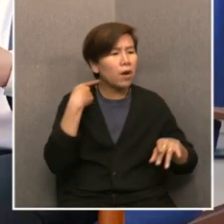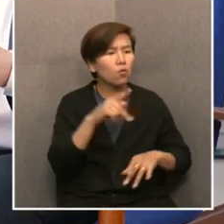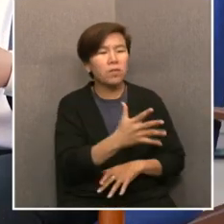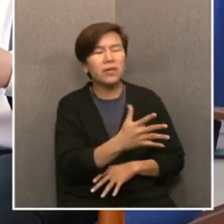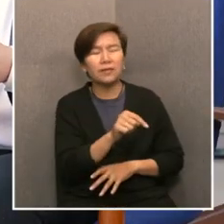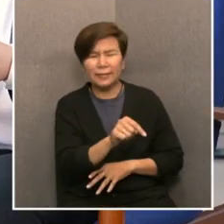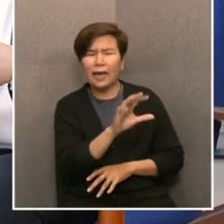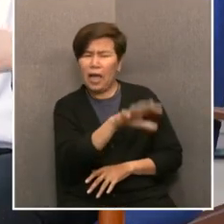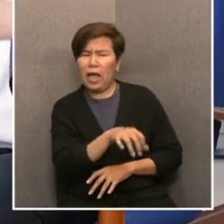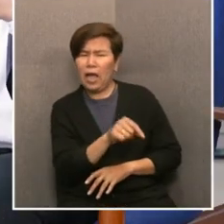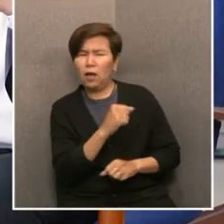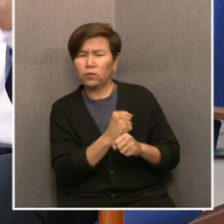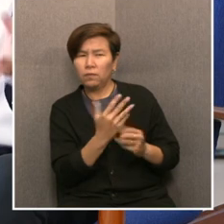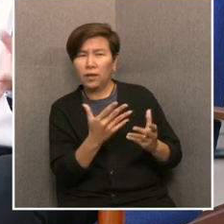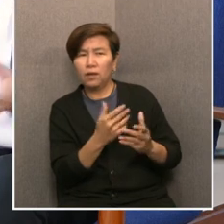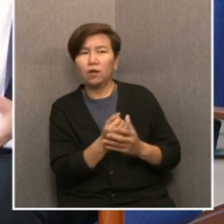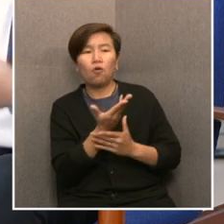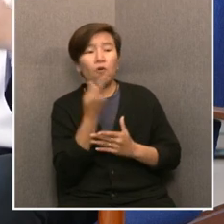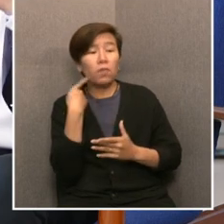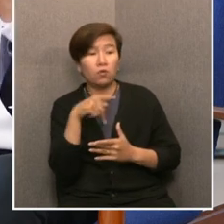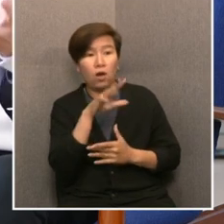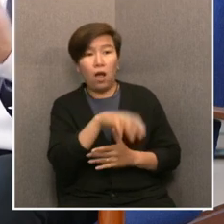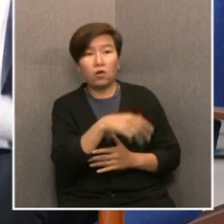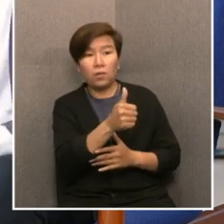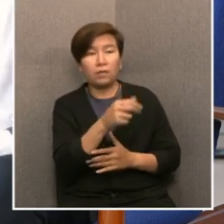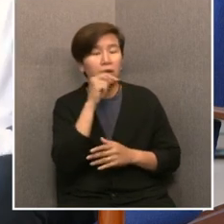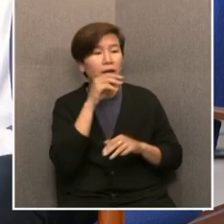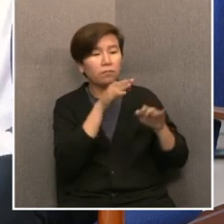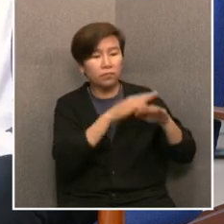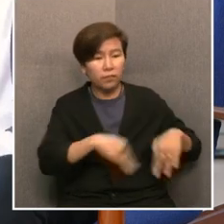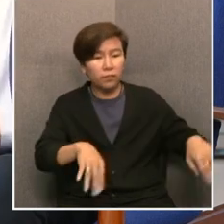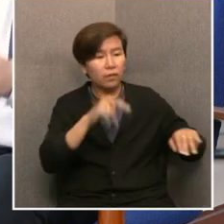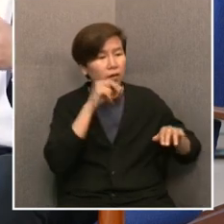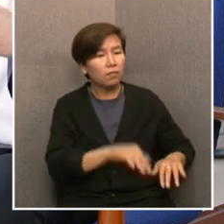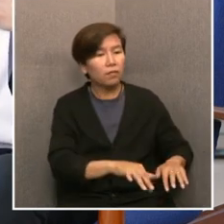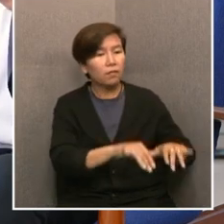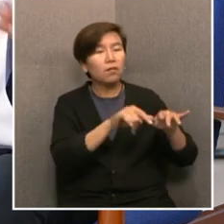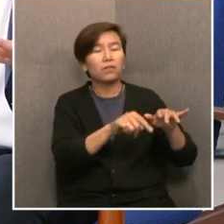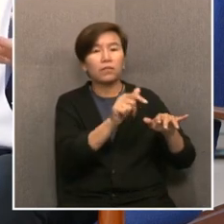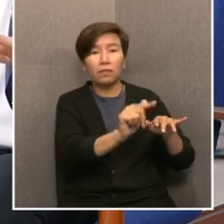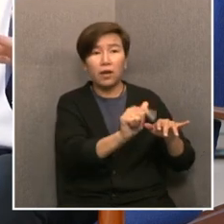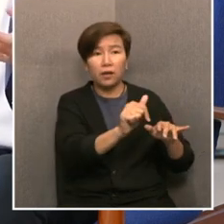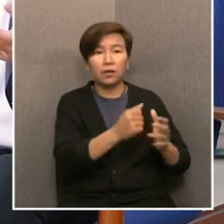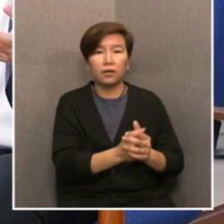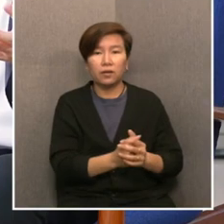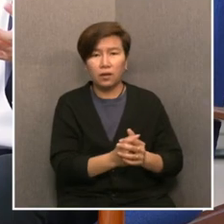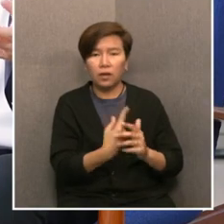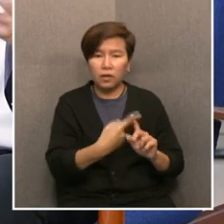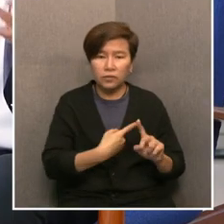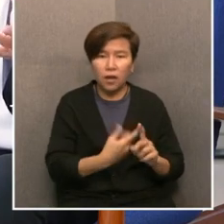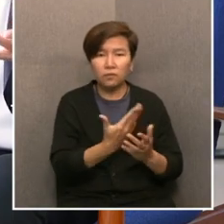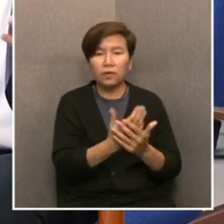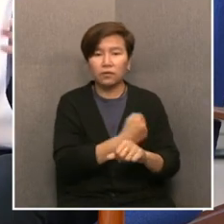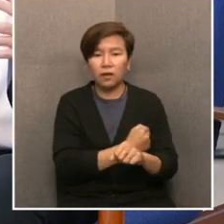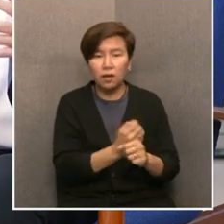ชน์ทำยังไงที่หน่วยงานเข้าไปขอใช้ประโยชน์ได้ไหมทำเป็นพื้นที่หน่วงน้ำประจำท้องถิ่นอะไรประมาณนี้มีการจ่ายค่าชดเชยมีการช่ว